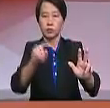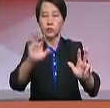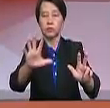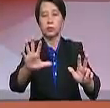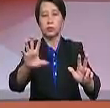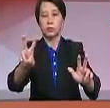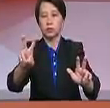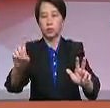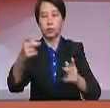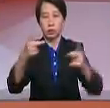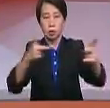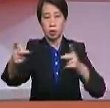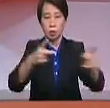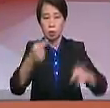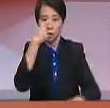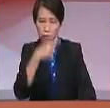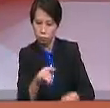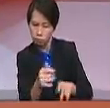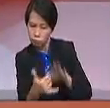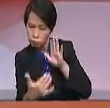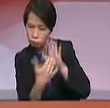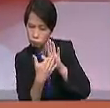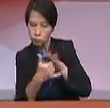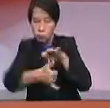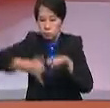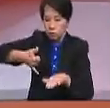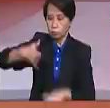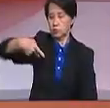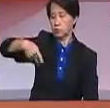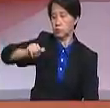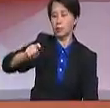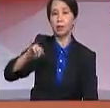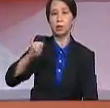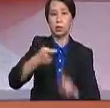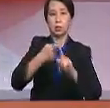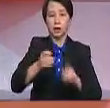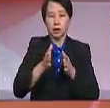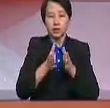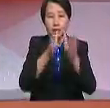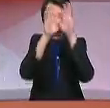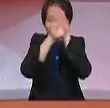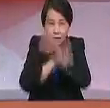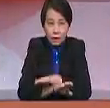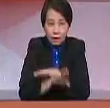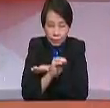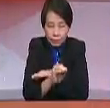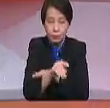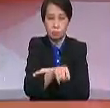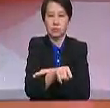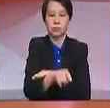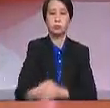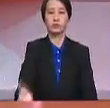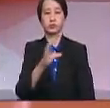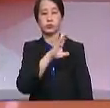35,520 kenderaan bagi mengekang kemasukan parti terutamanya dari lorong-lorong tikus.